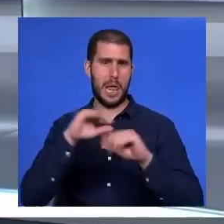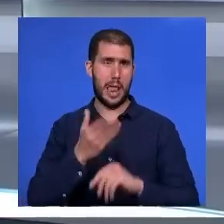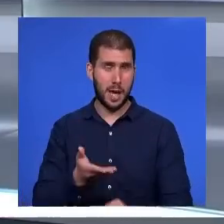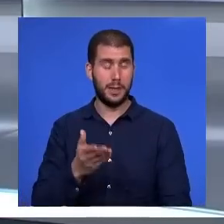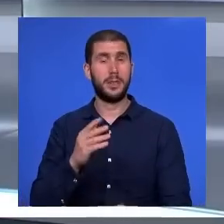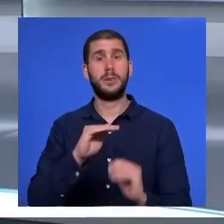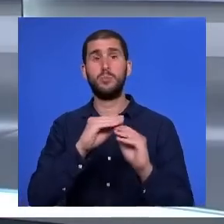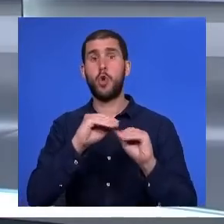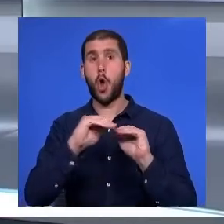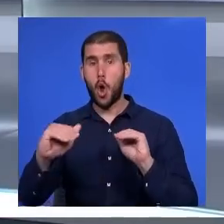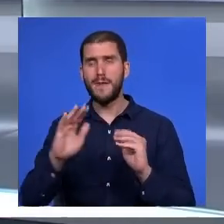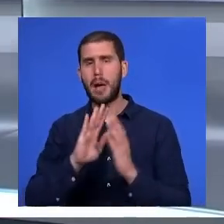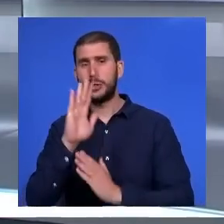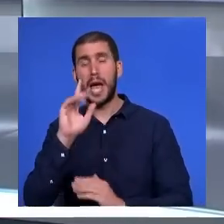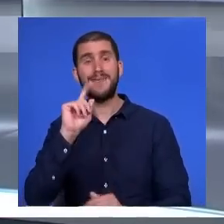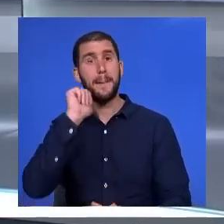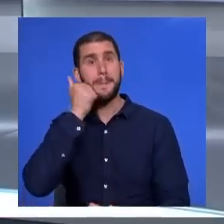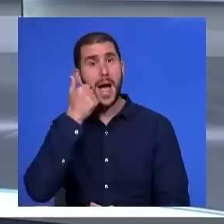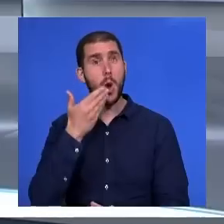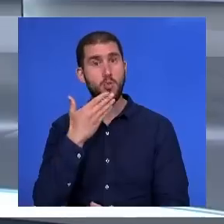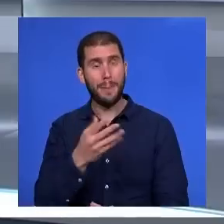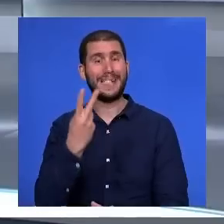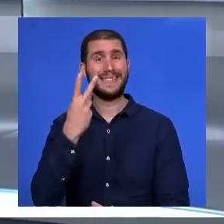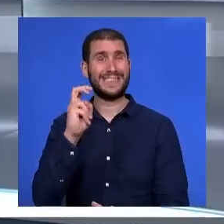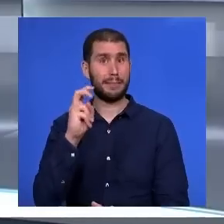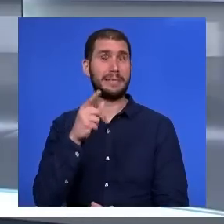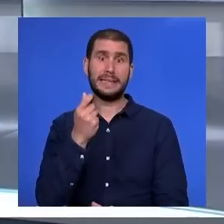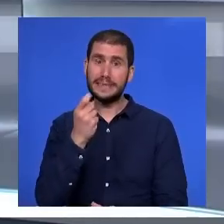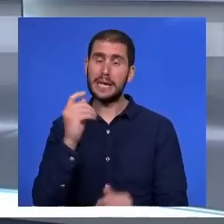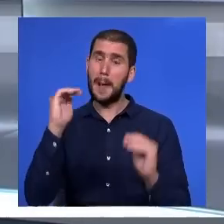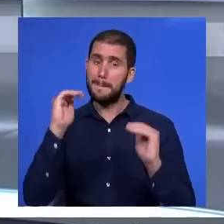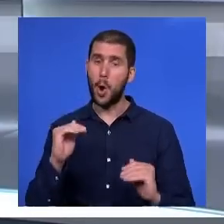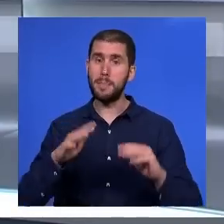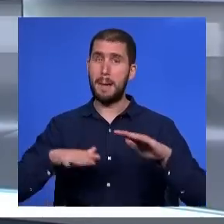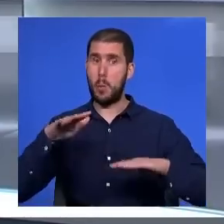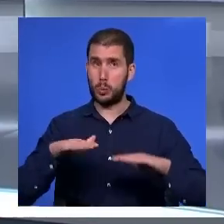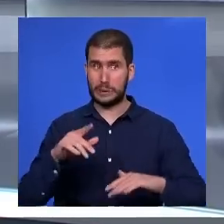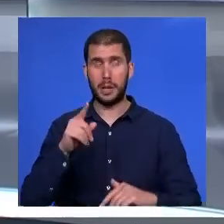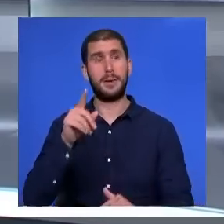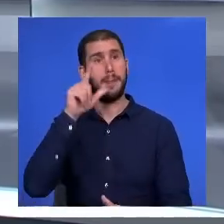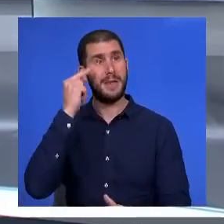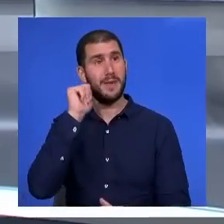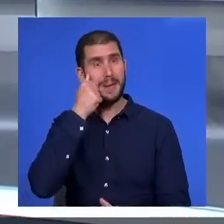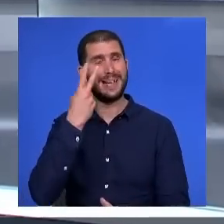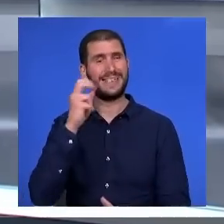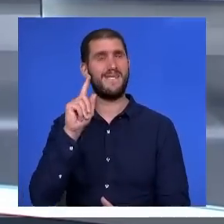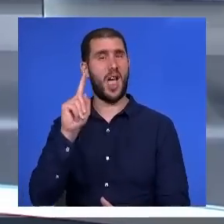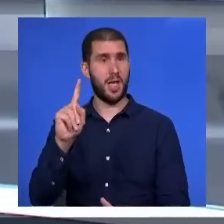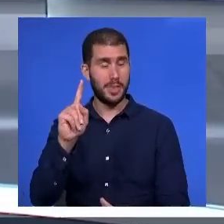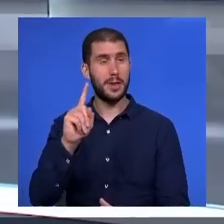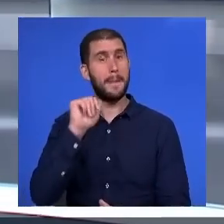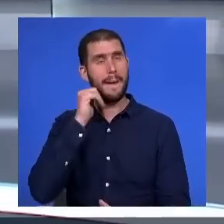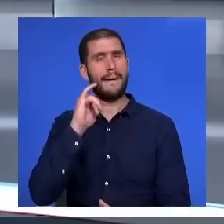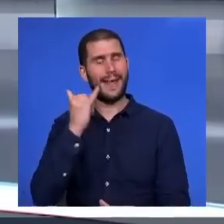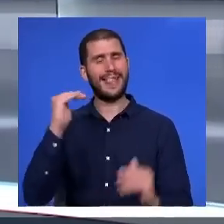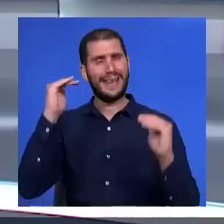מישור החוף 15 מעלות, אבל מחר בירושלים 20 מעלות, זה קצת מתחת לממוצע. בתל אביב מחר 21 מעלות, מחר כן תהיה